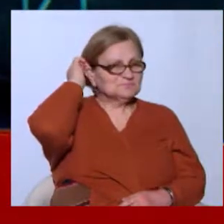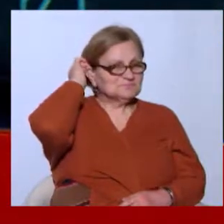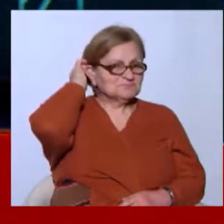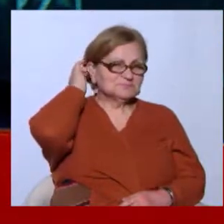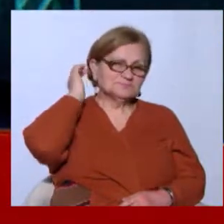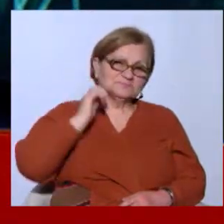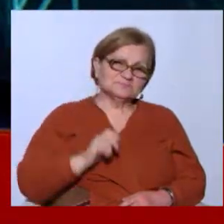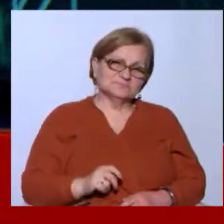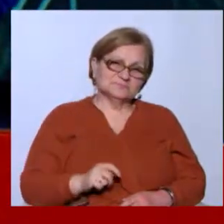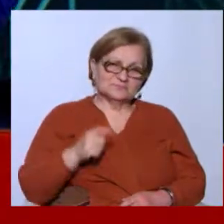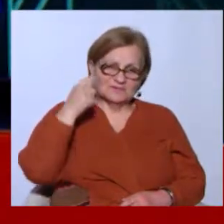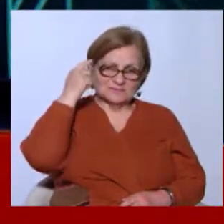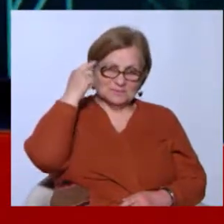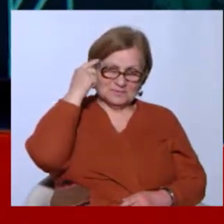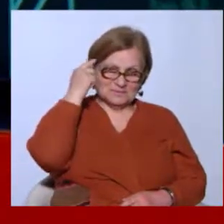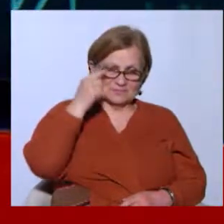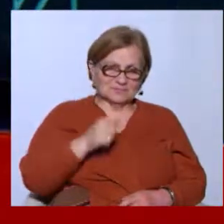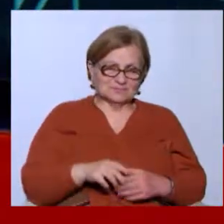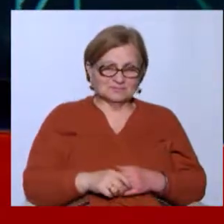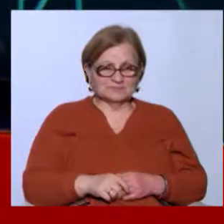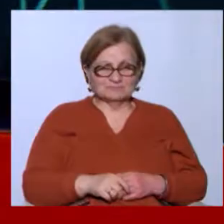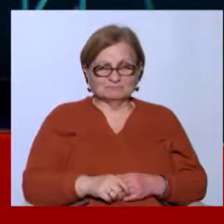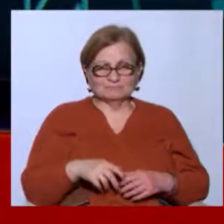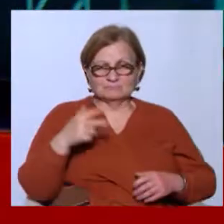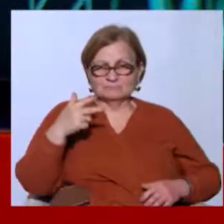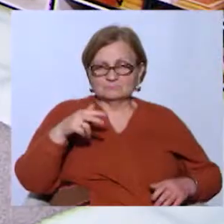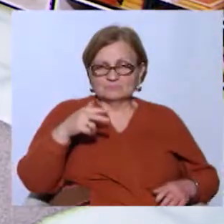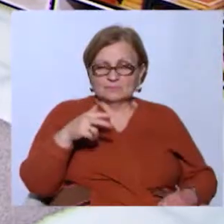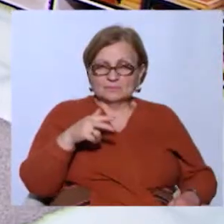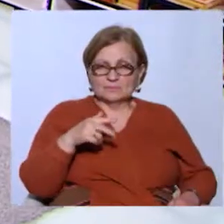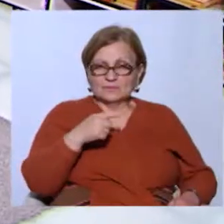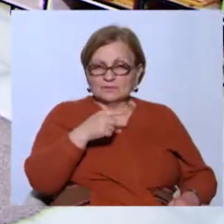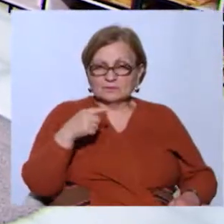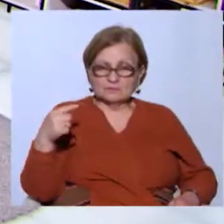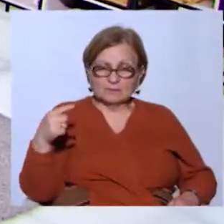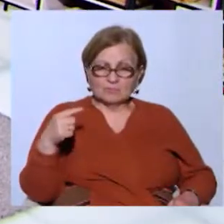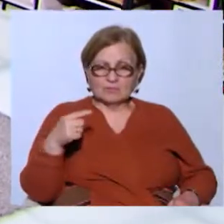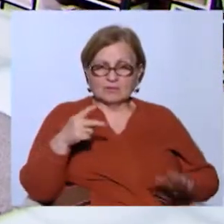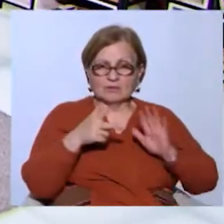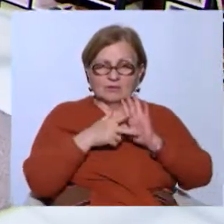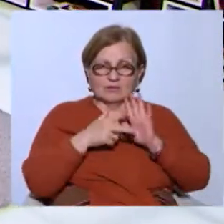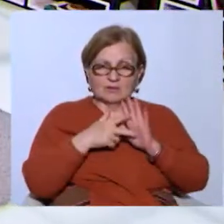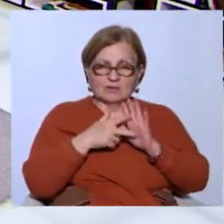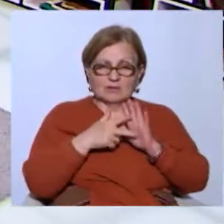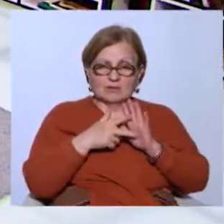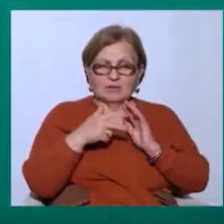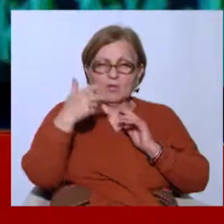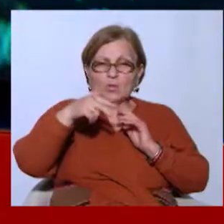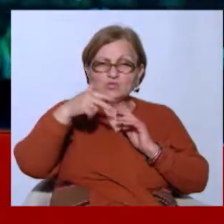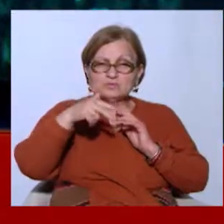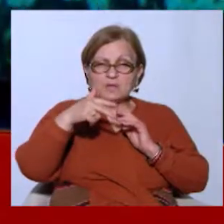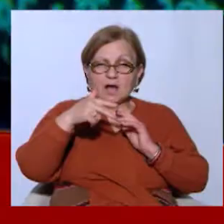და ფიქრობ. 30. 30-ს უნდა დავაკლო 8. 30 რა არის? ეს არის 20 და